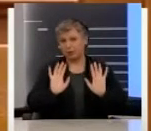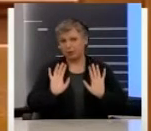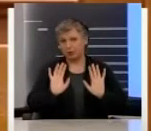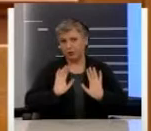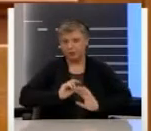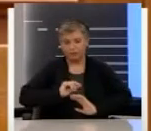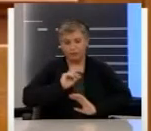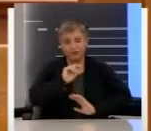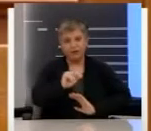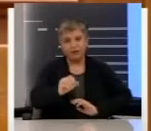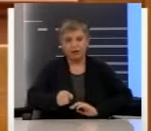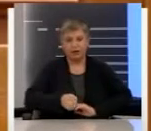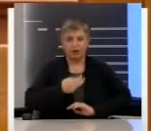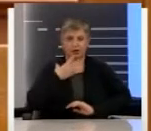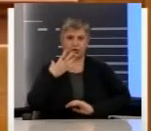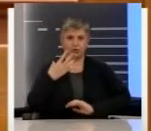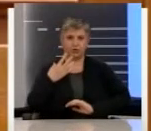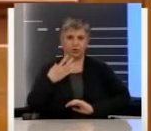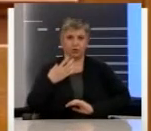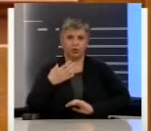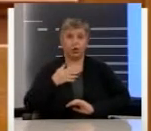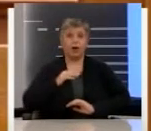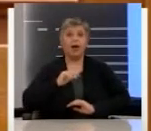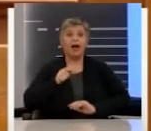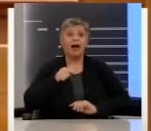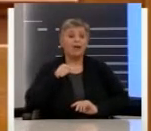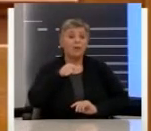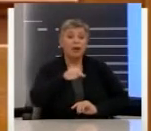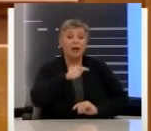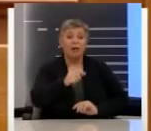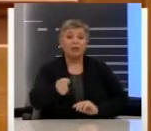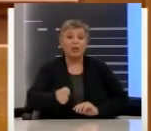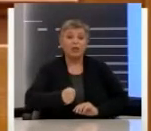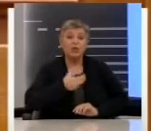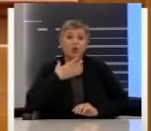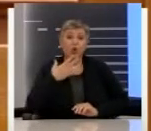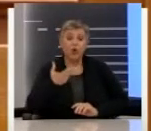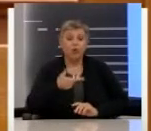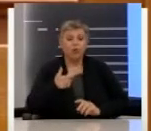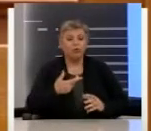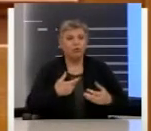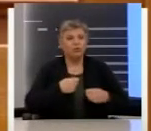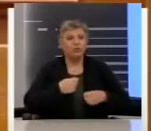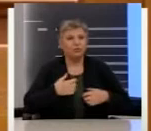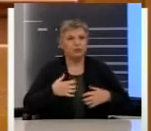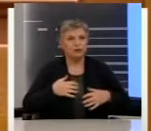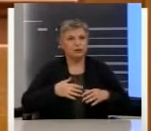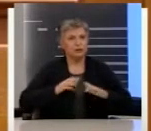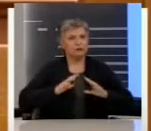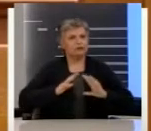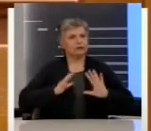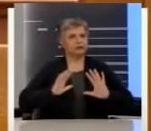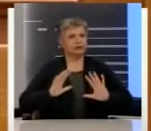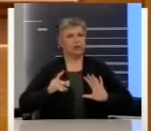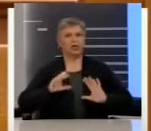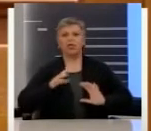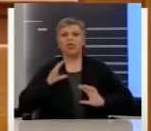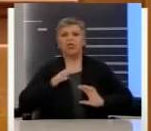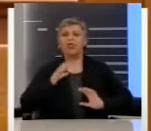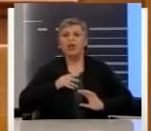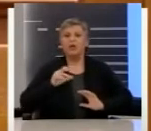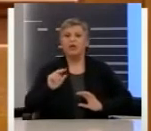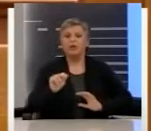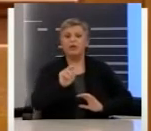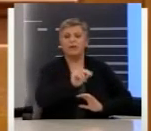Εάν όντως το αισθάνονται, πρέπει όμως και να το δείξουν και να διαχωριστούν